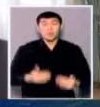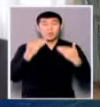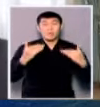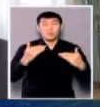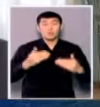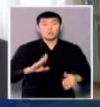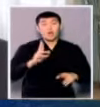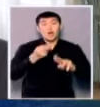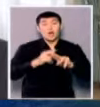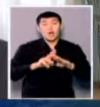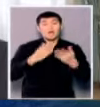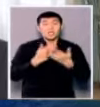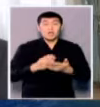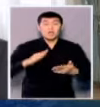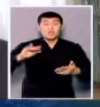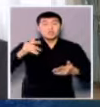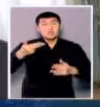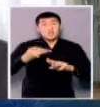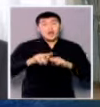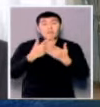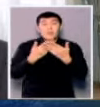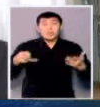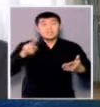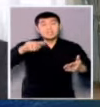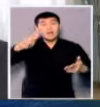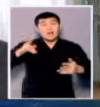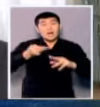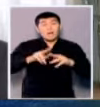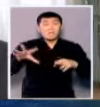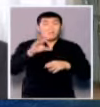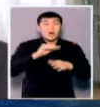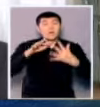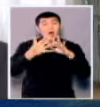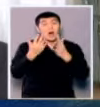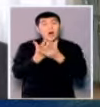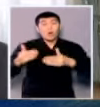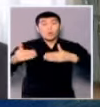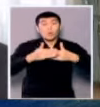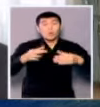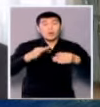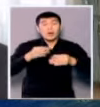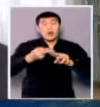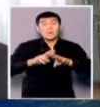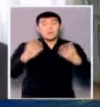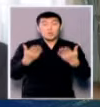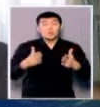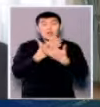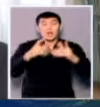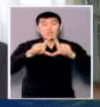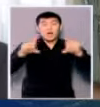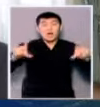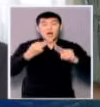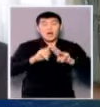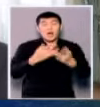күні Құрманғазы мәдениет сарайында және осы сарайға қарасты барлық ауылдық округтердегі мәдениет үйлері мен клубтарында алғыс